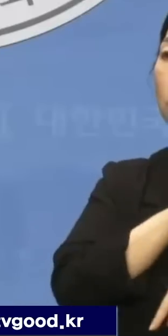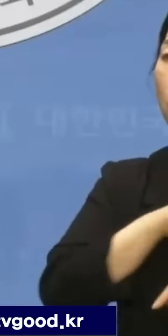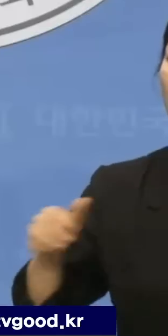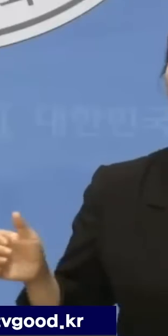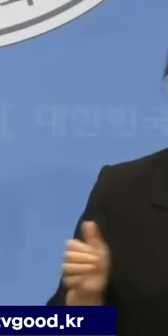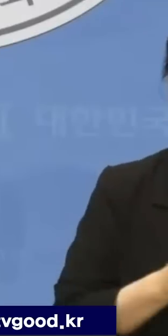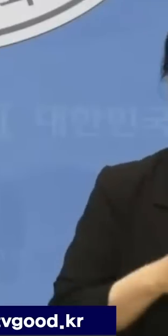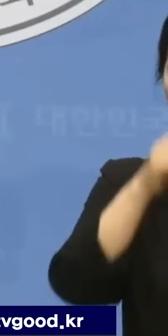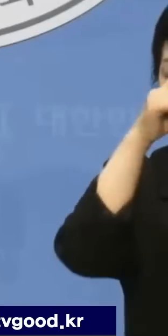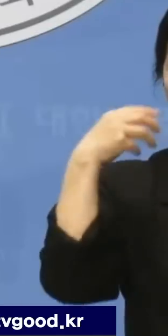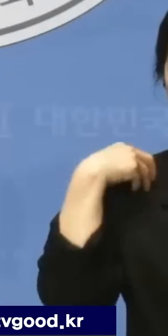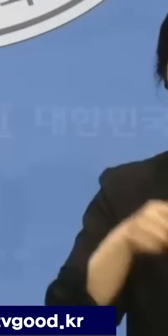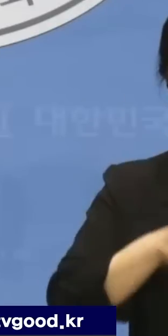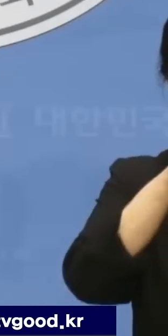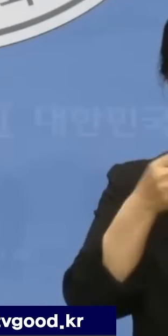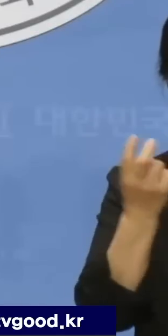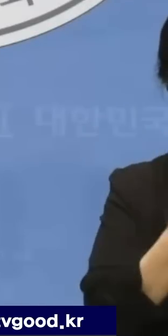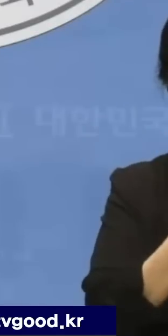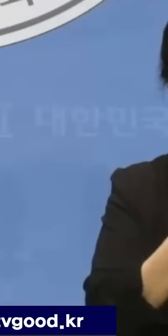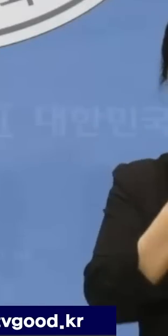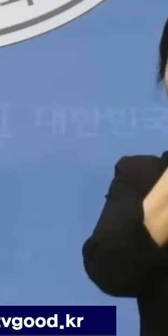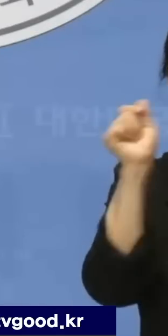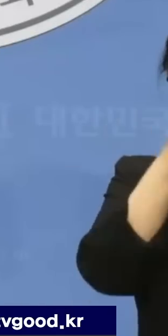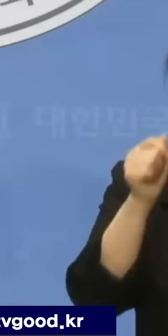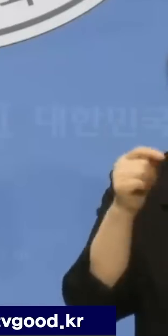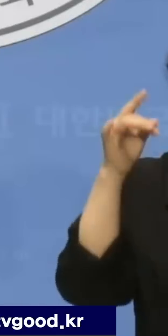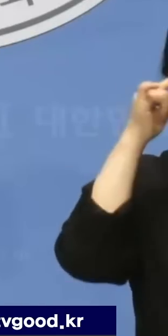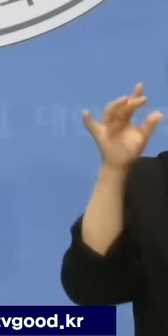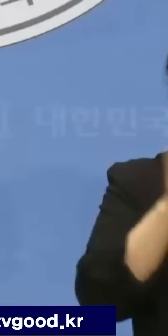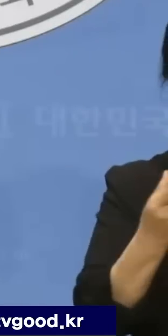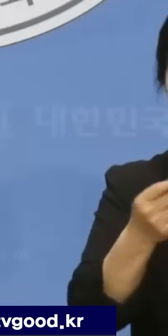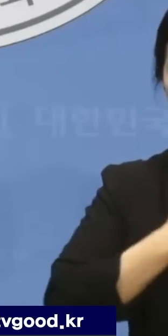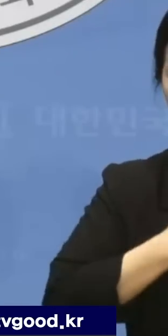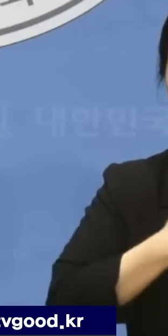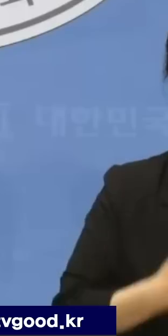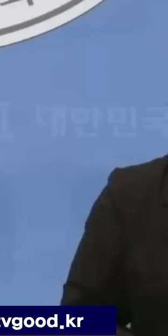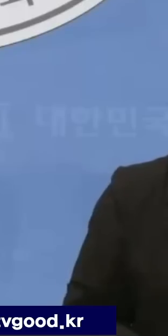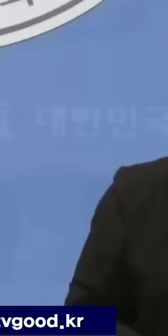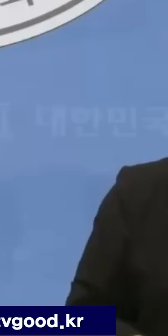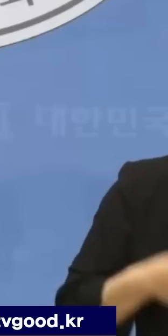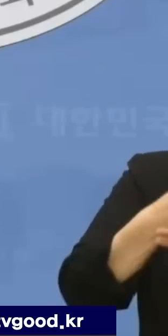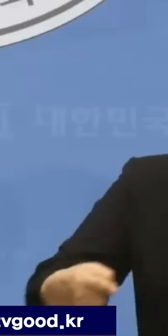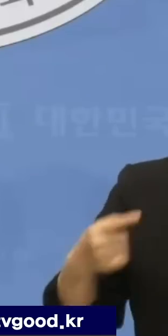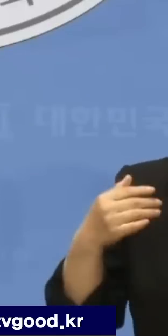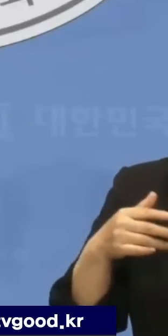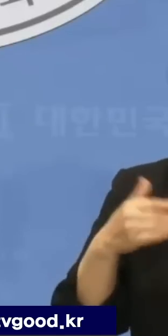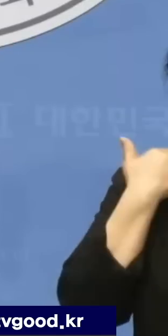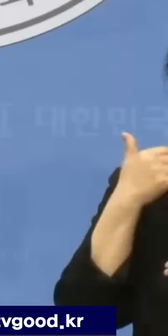정부의 구제 대책이 미진하다는데 입장을 같이 했습니다 피의 임차인들은